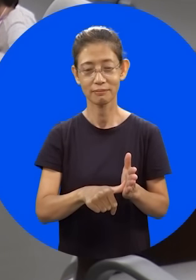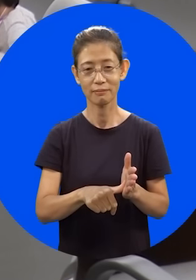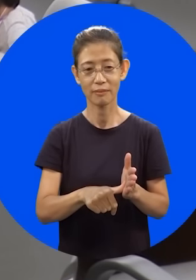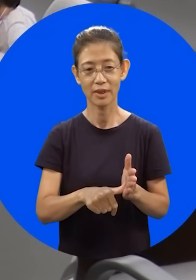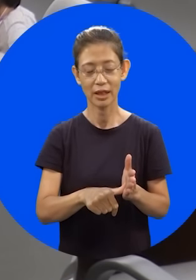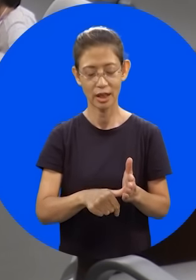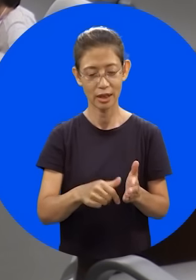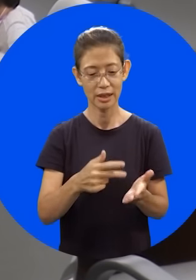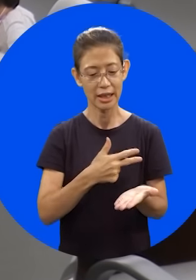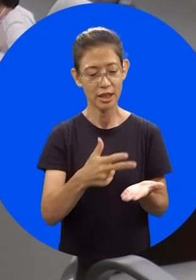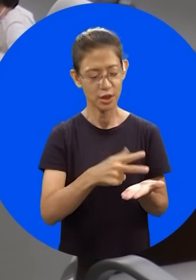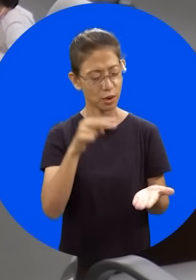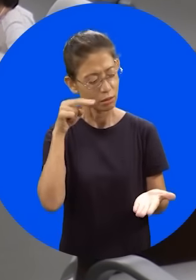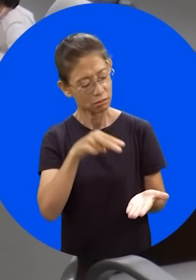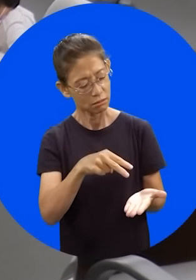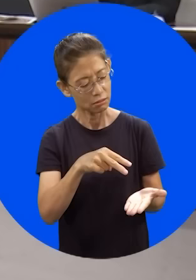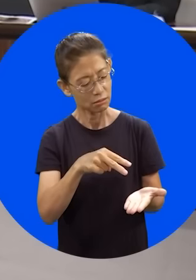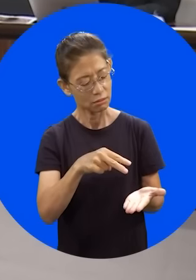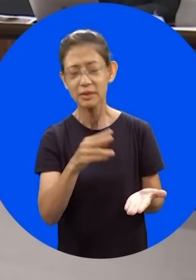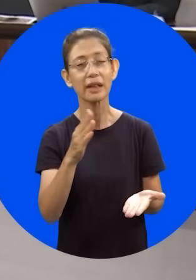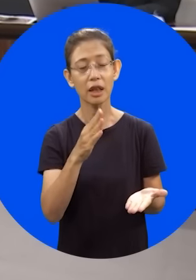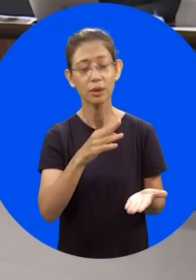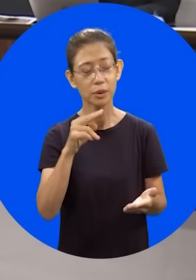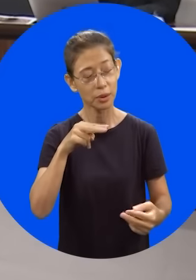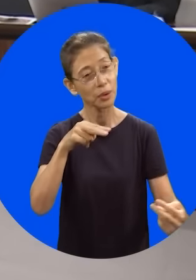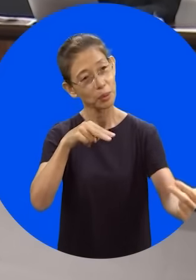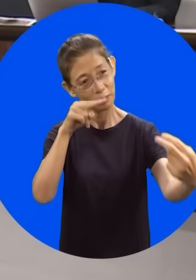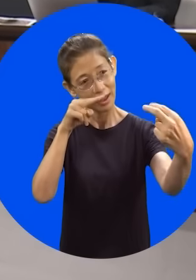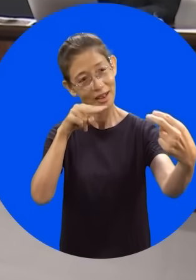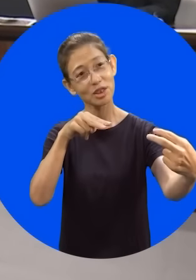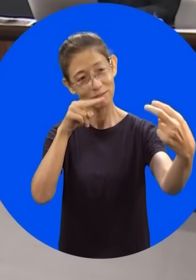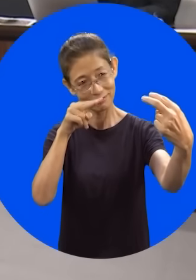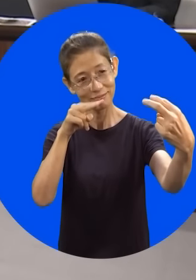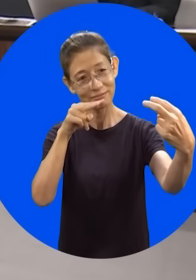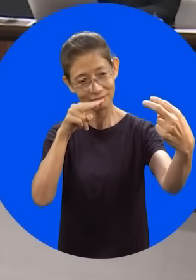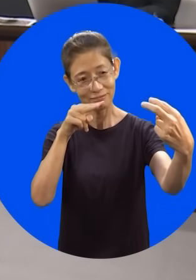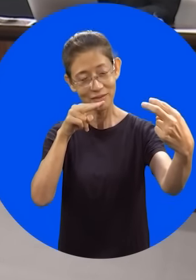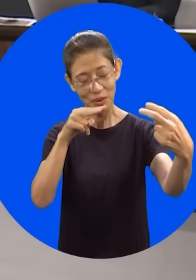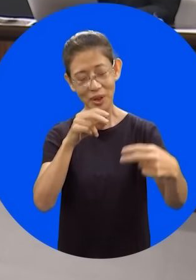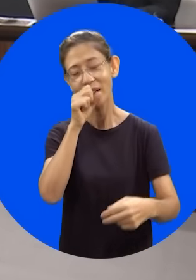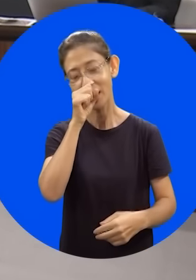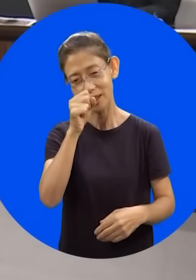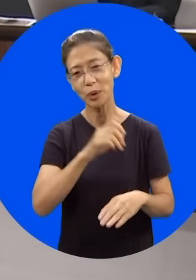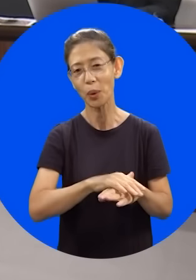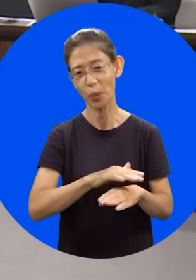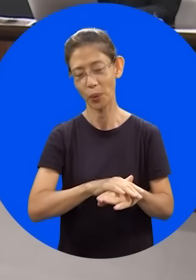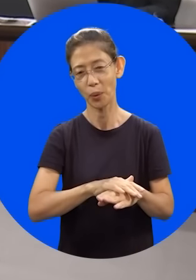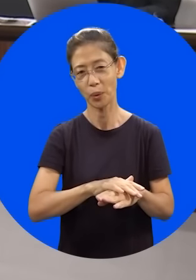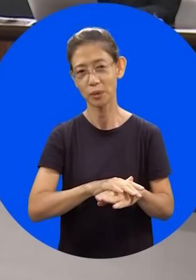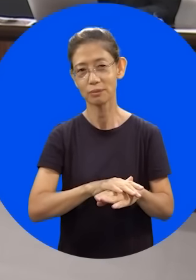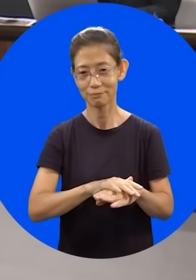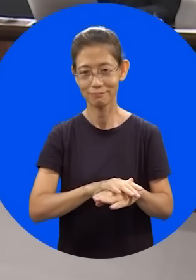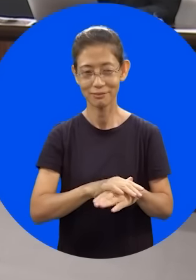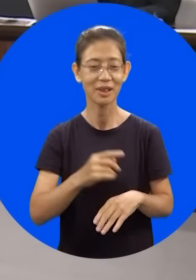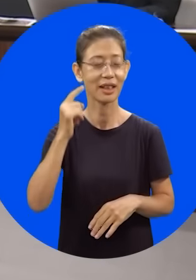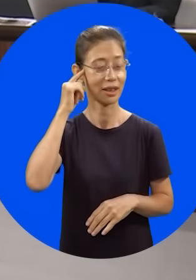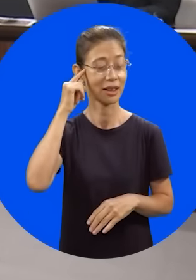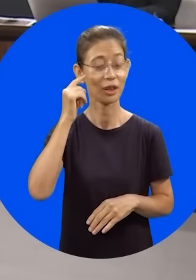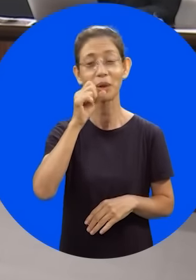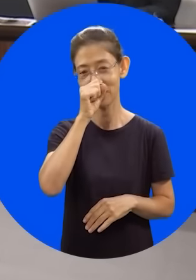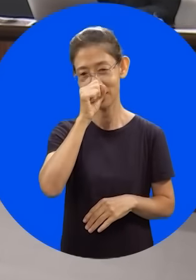なるべく相手の身を見て話したり聞いたりする、手元の資料を見ているだけではなくて相手の方を見るようにちょっと意識をしてもらえ